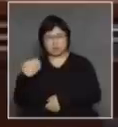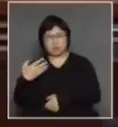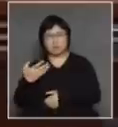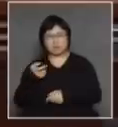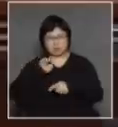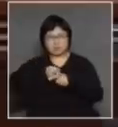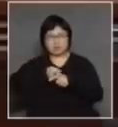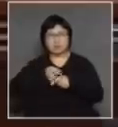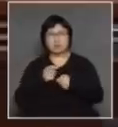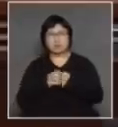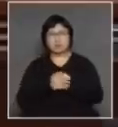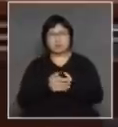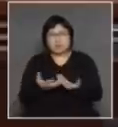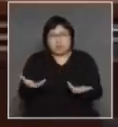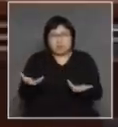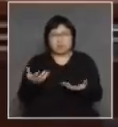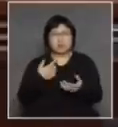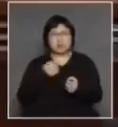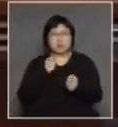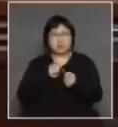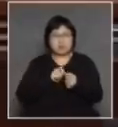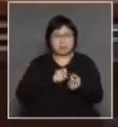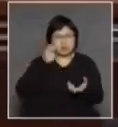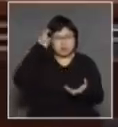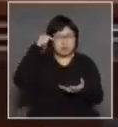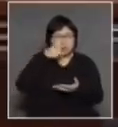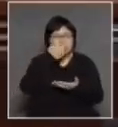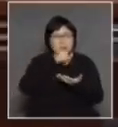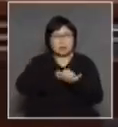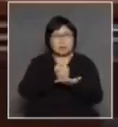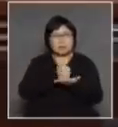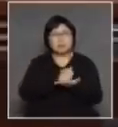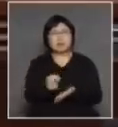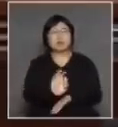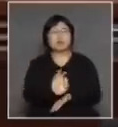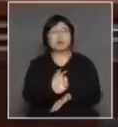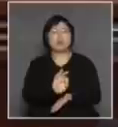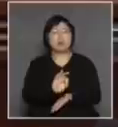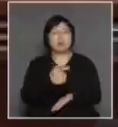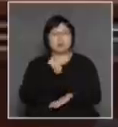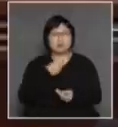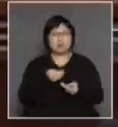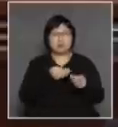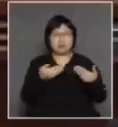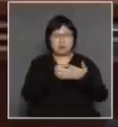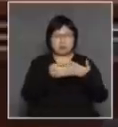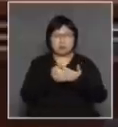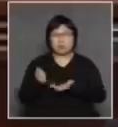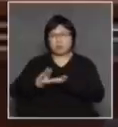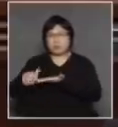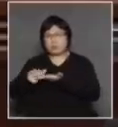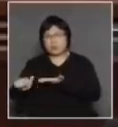實我都冇詳細研究過喺香港得唔得嘅，都仲要喺交通啊、衞生啊嗰方面睇